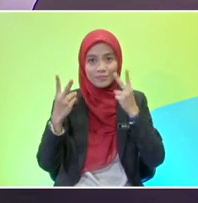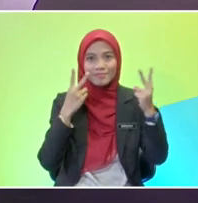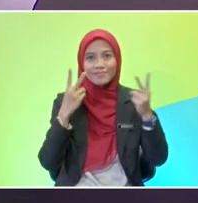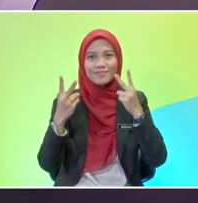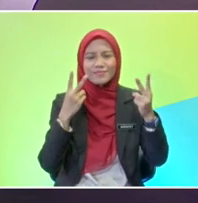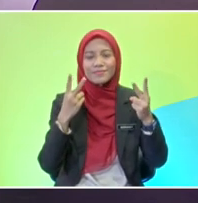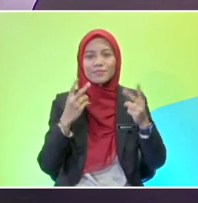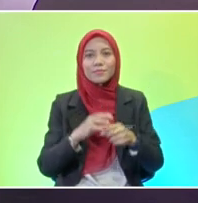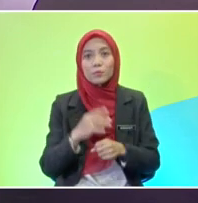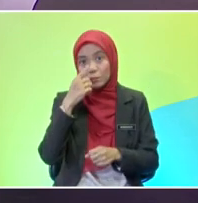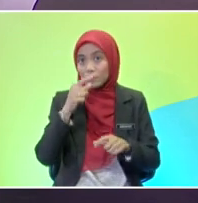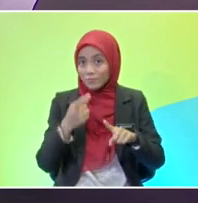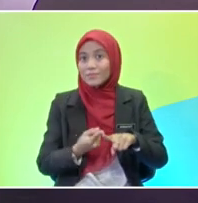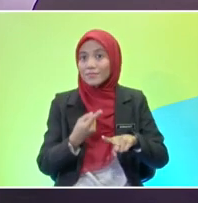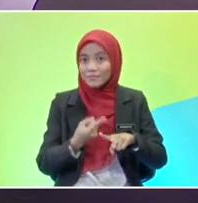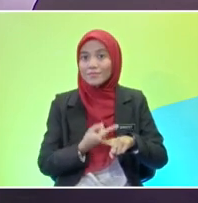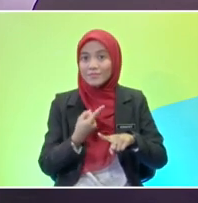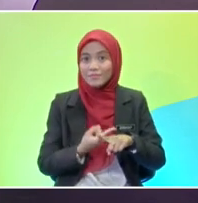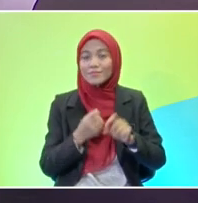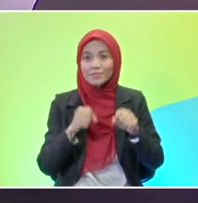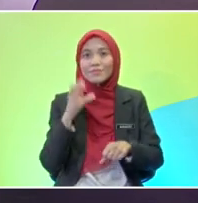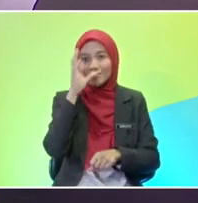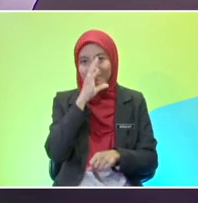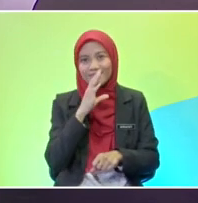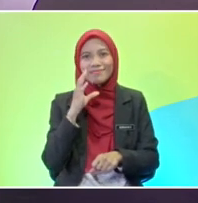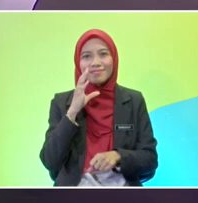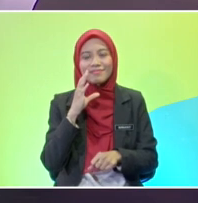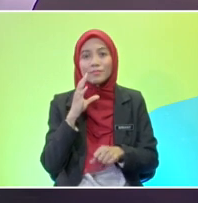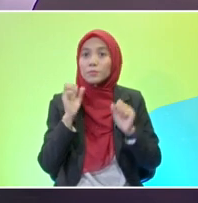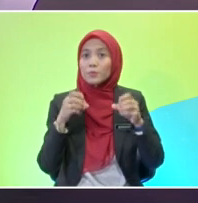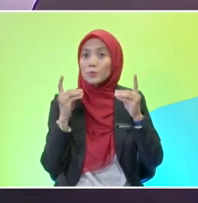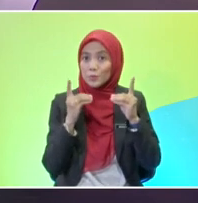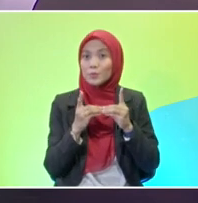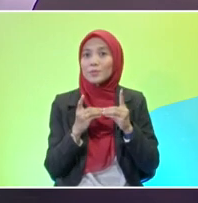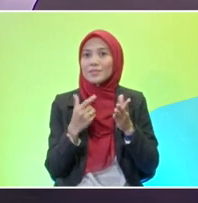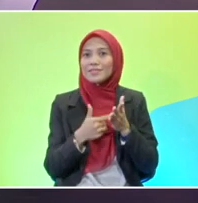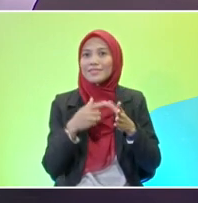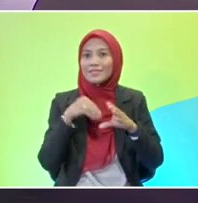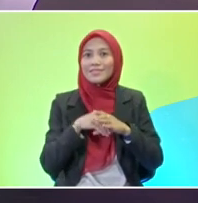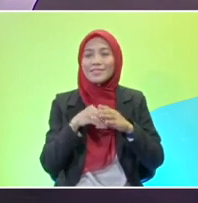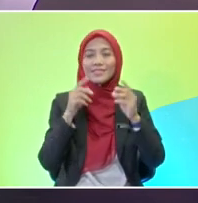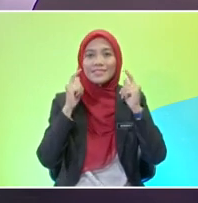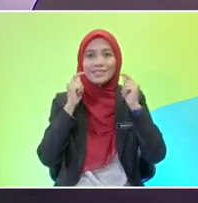sesi latihan pengukuhan ceguk Ayo kita jumpa lagi untuk episode akan datang terus bersama kami